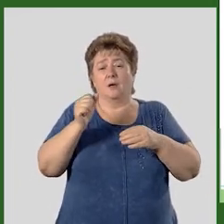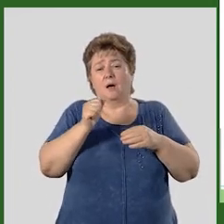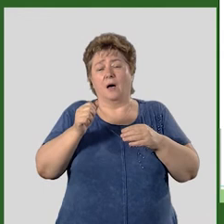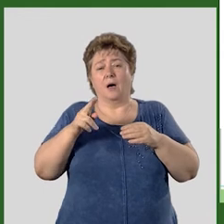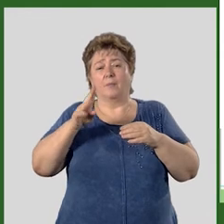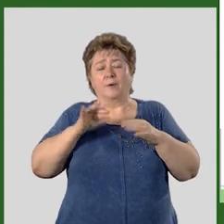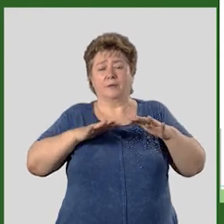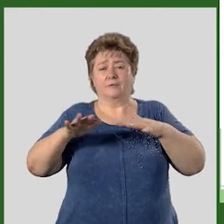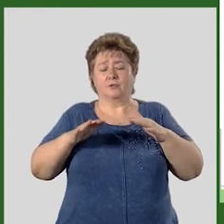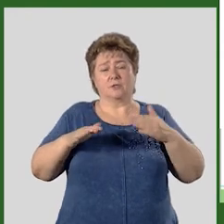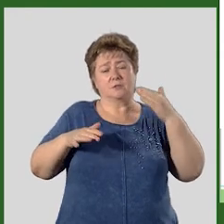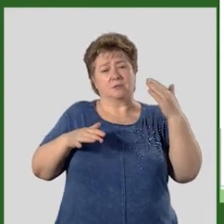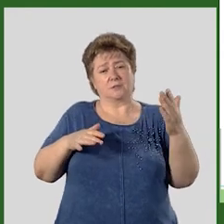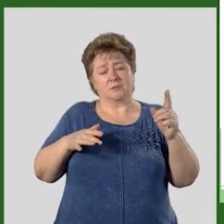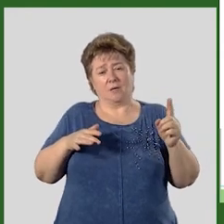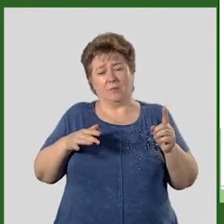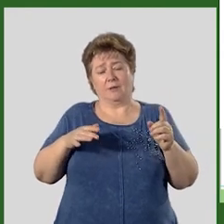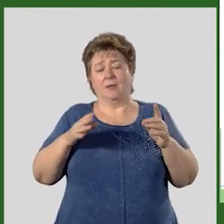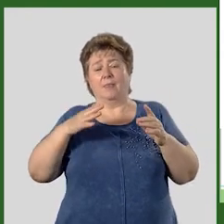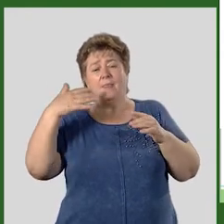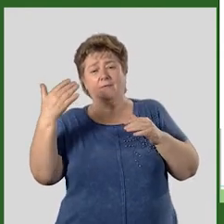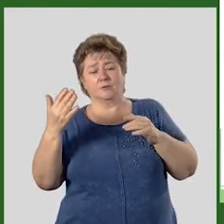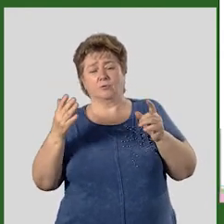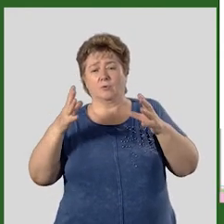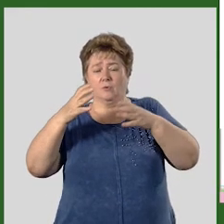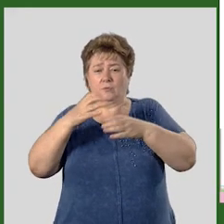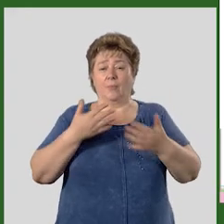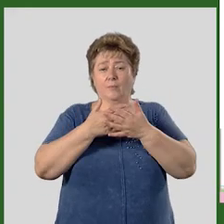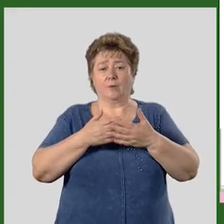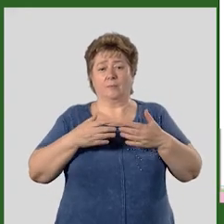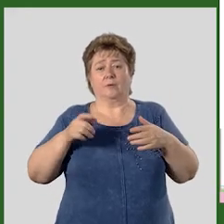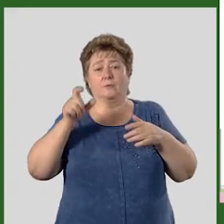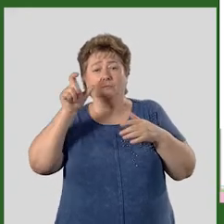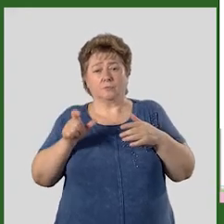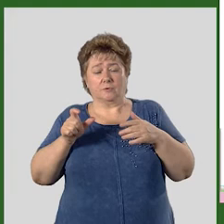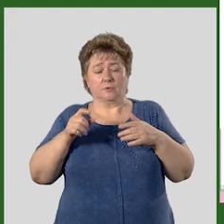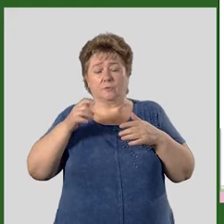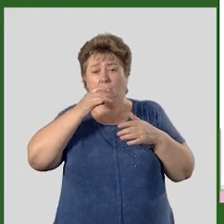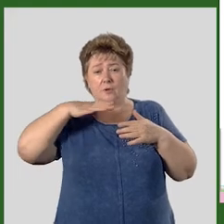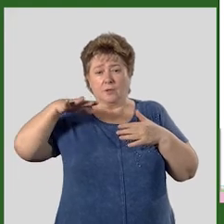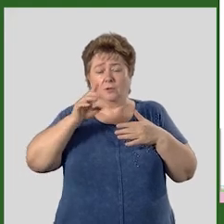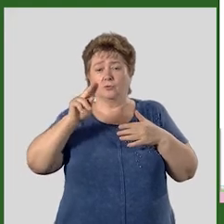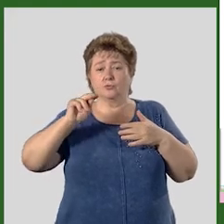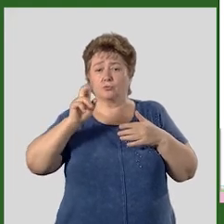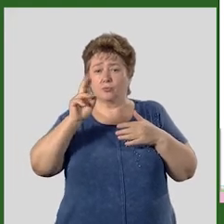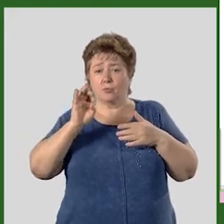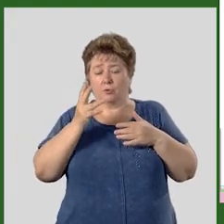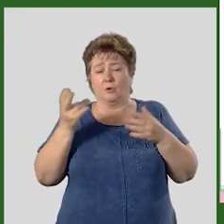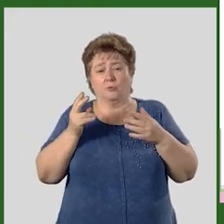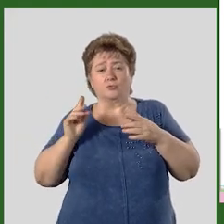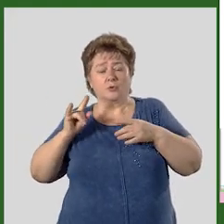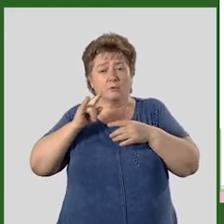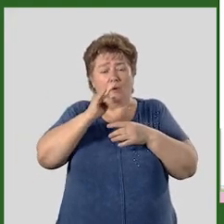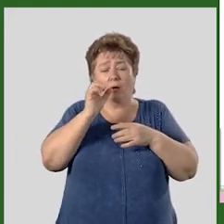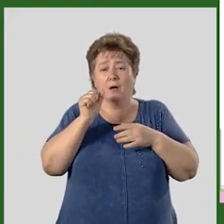при движении с запада на восток убывают. Например, жителю российской Чукотки надо